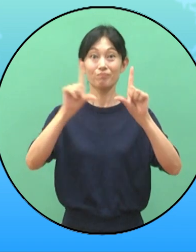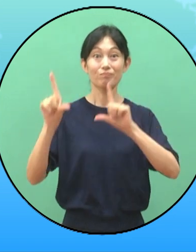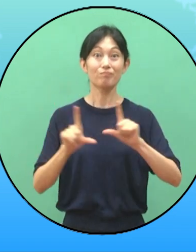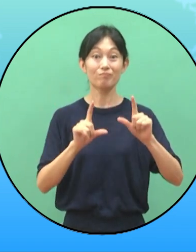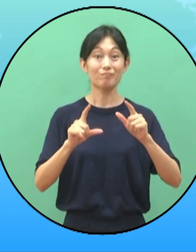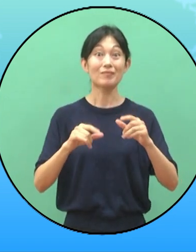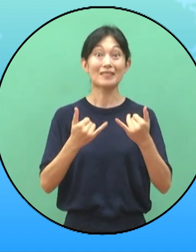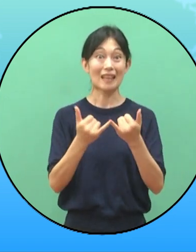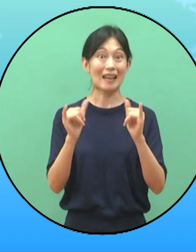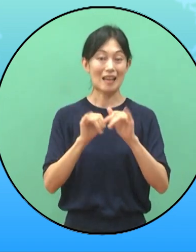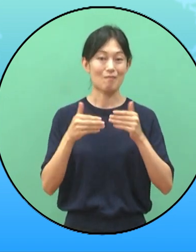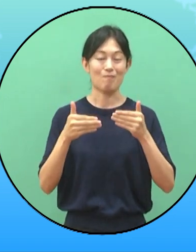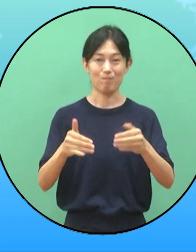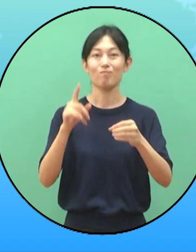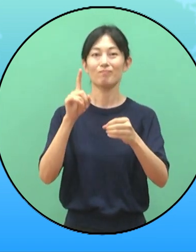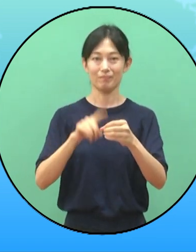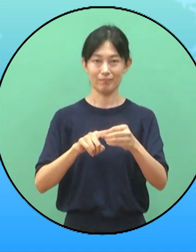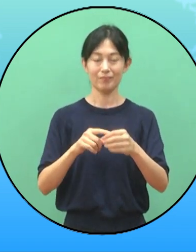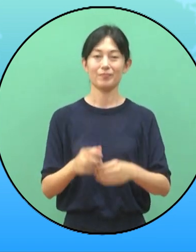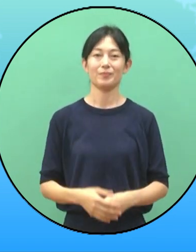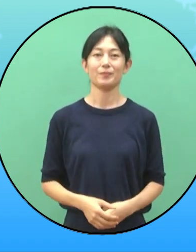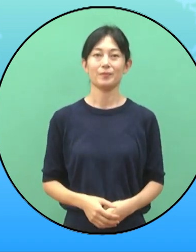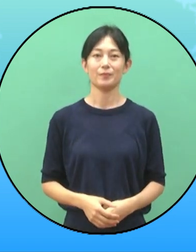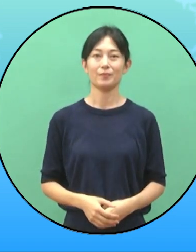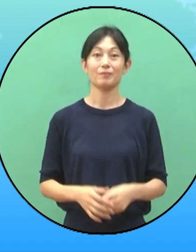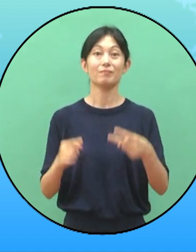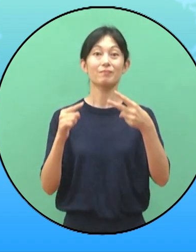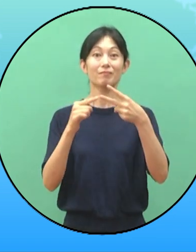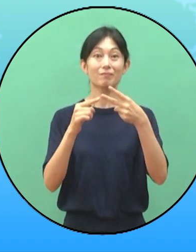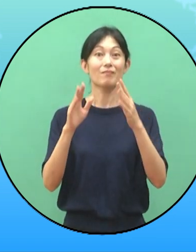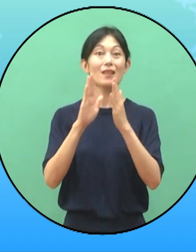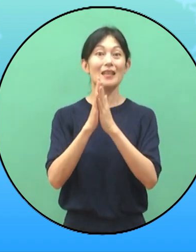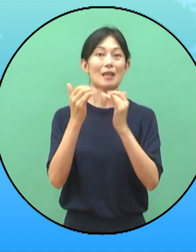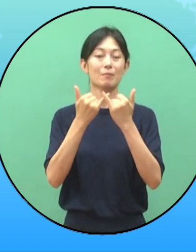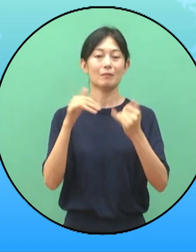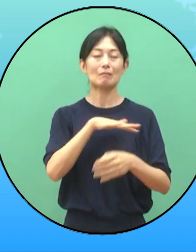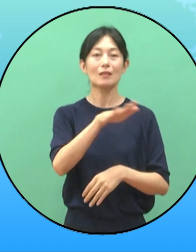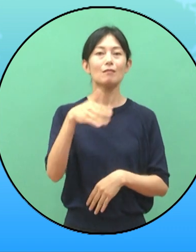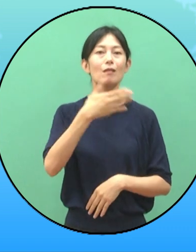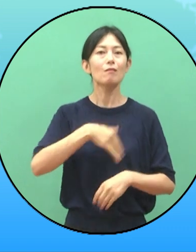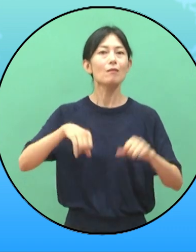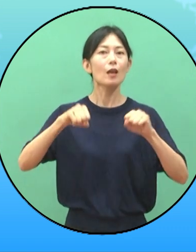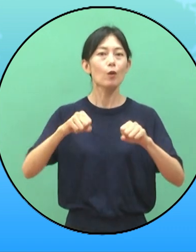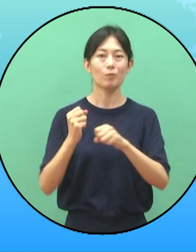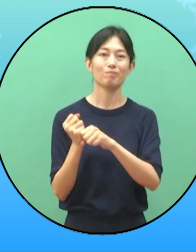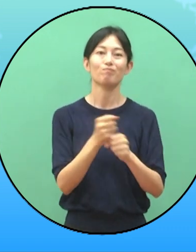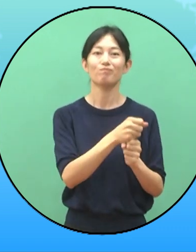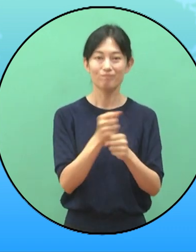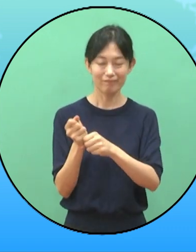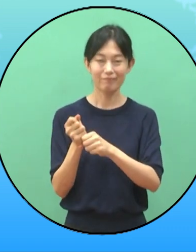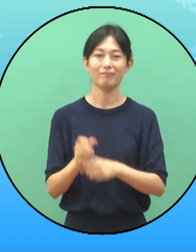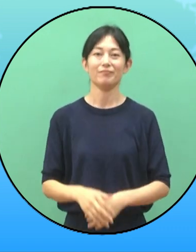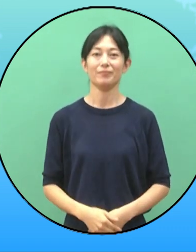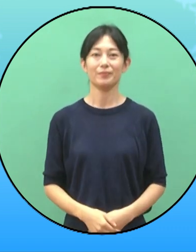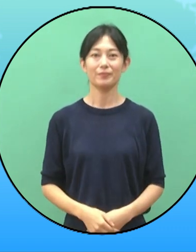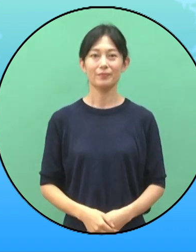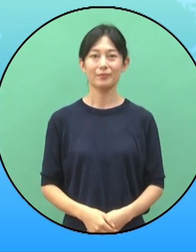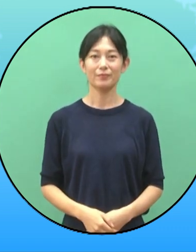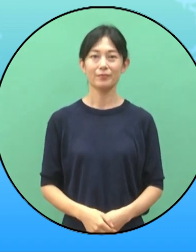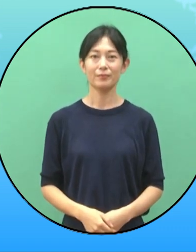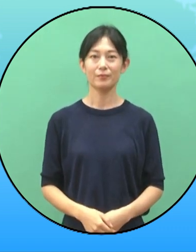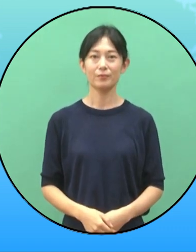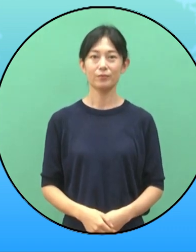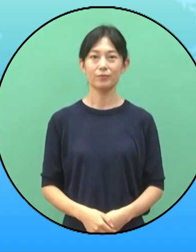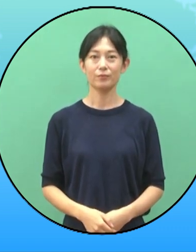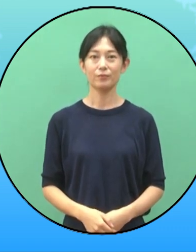を推進するために、県民の皆さんの健康づくりを応援していますなどについてご紹介します